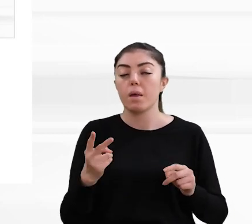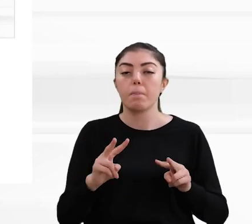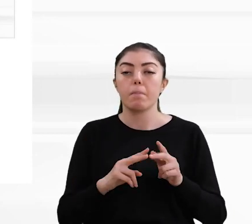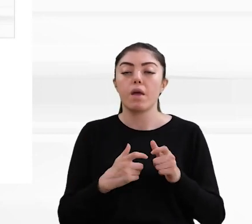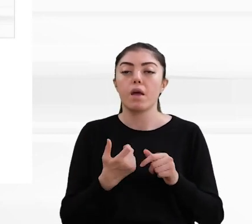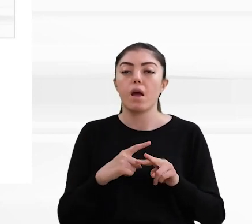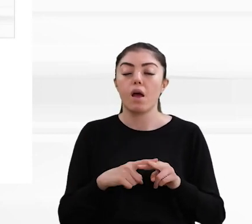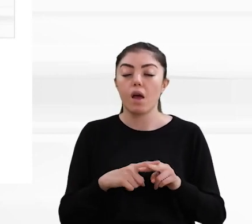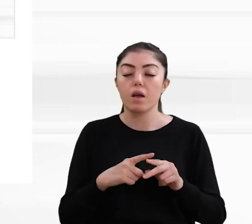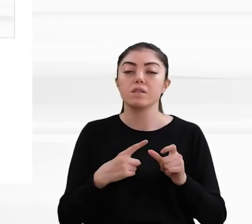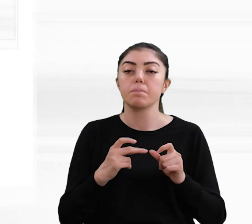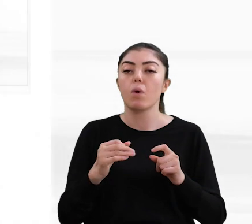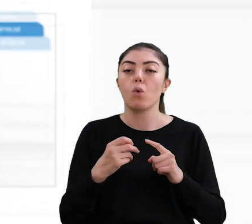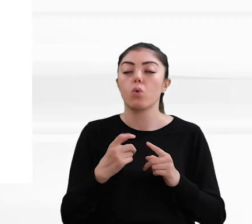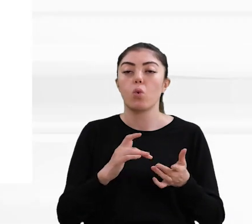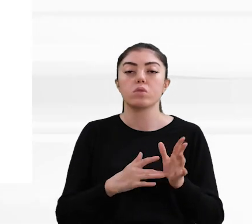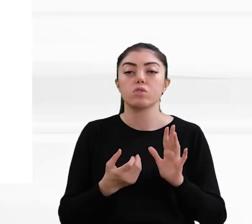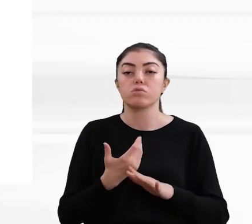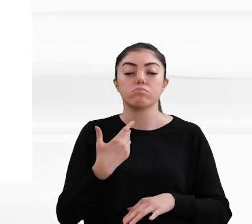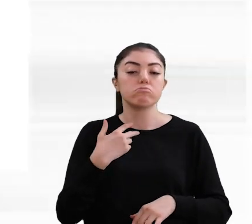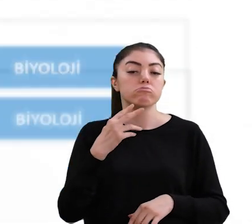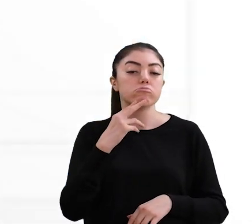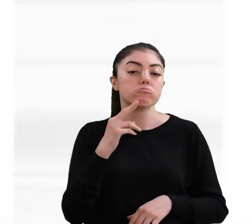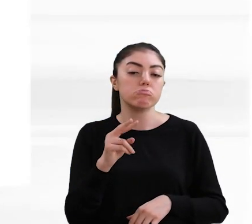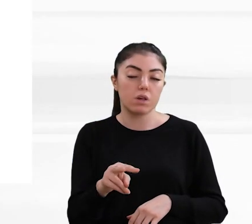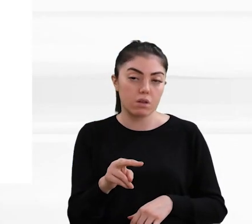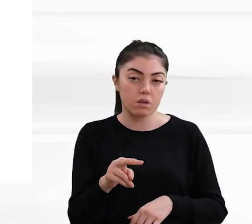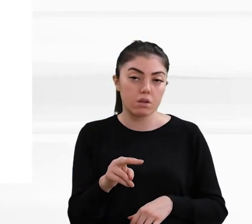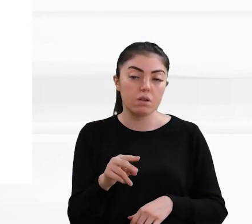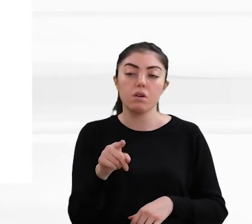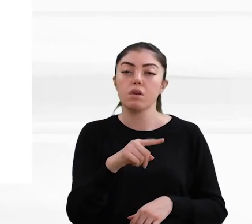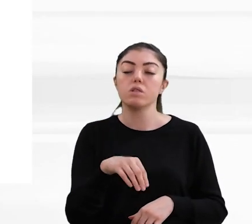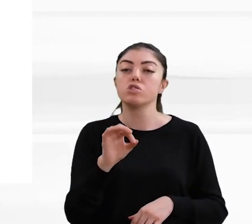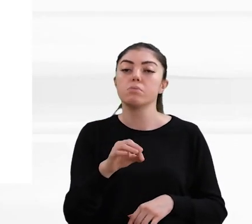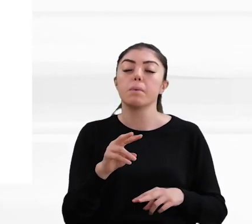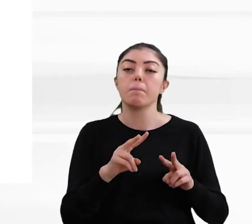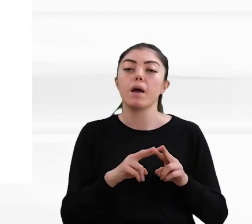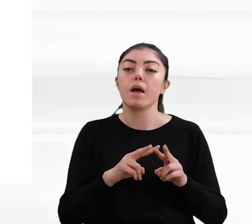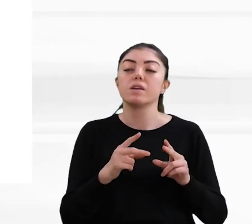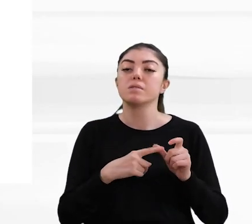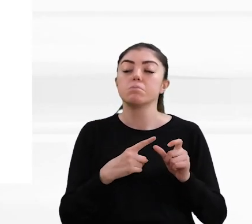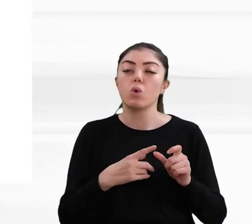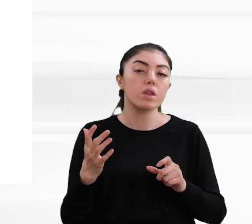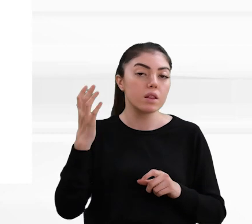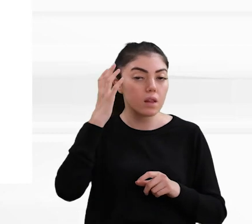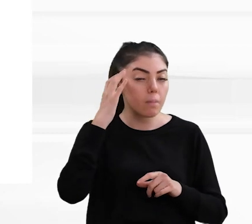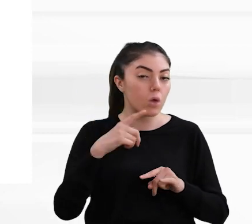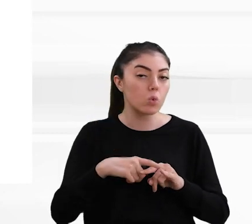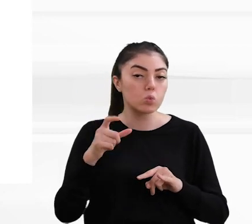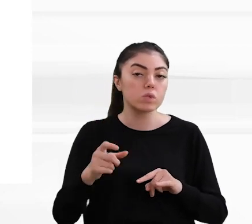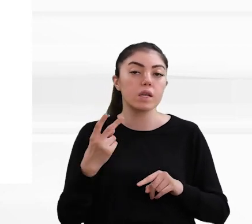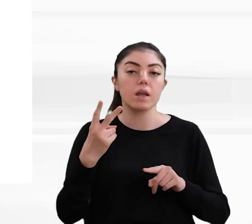megaspor ana hücresinde Mega spor oluşumu hemen bakalım Vegas Evet şimdi megaspor ana hücresi